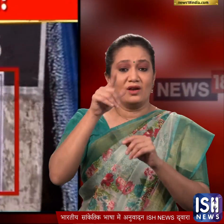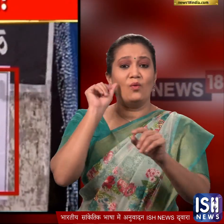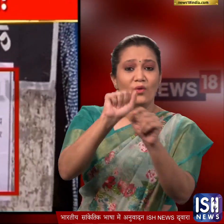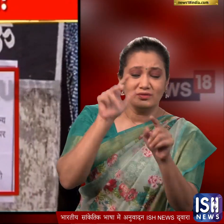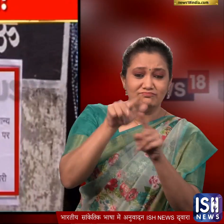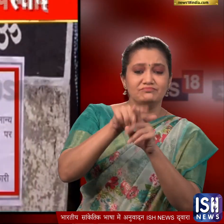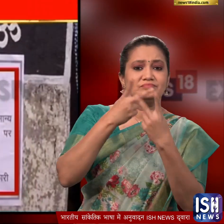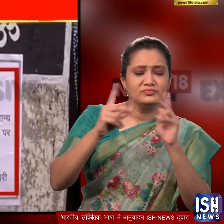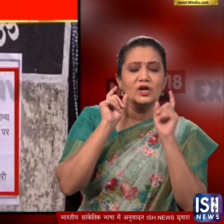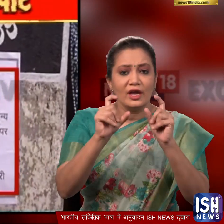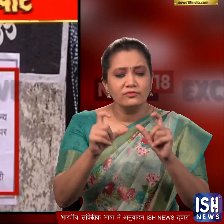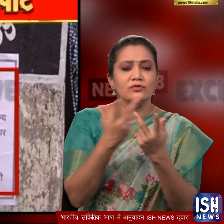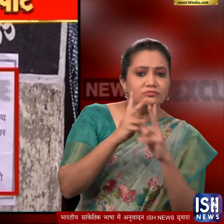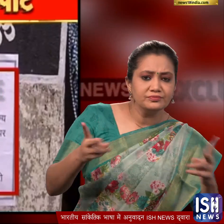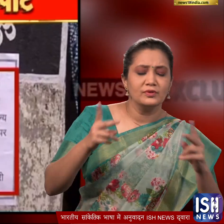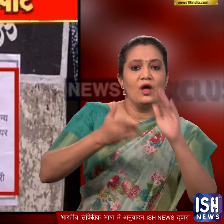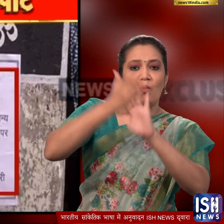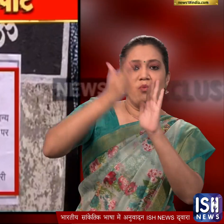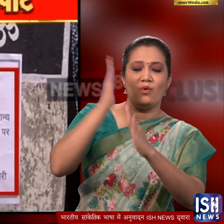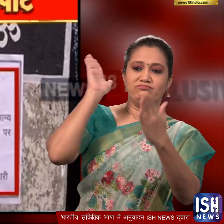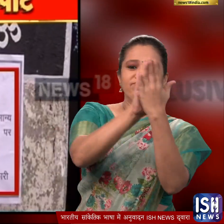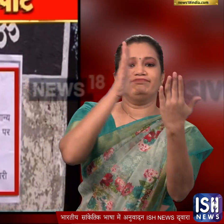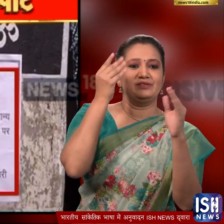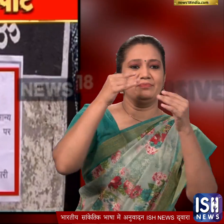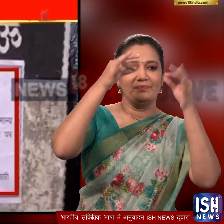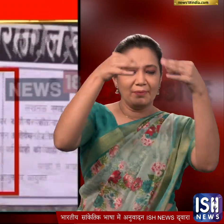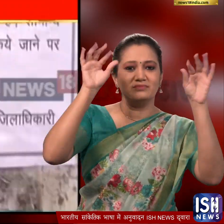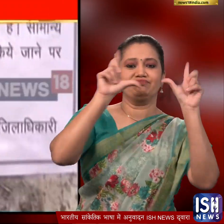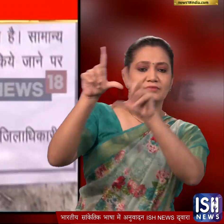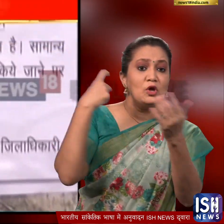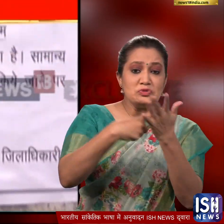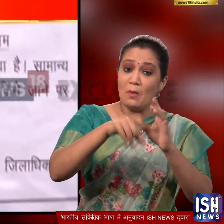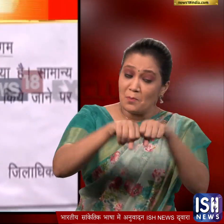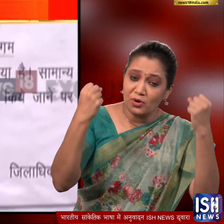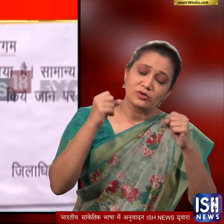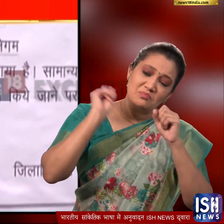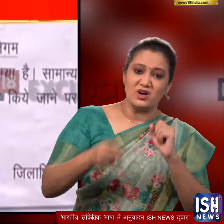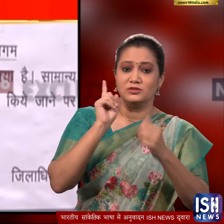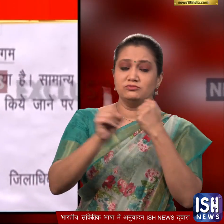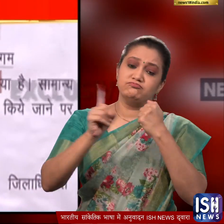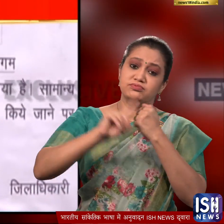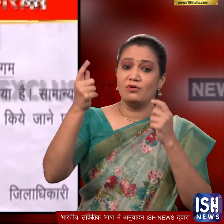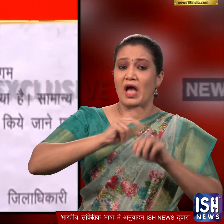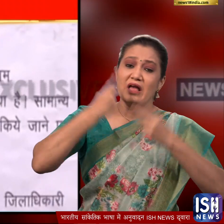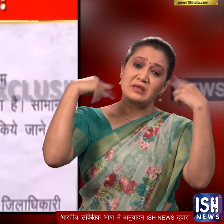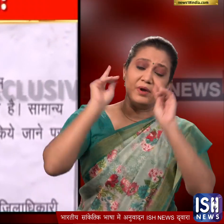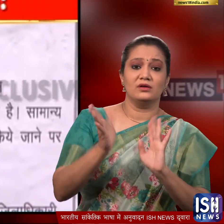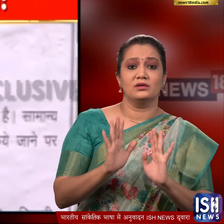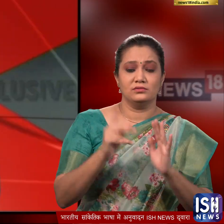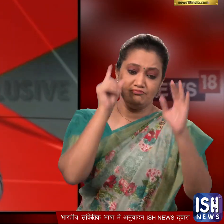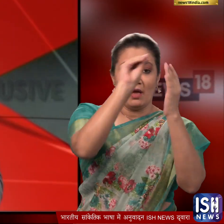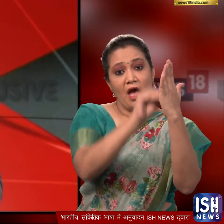नगर निगम की तरफ से लोगों को सतर्क करने के लिए वहां की कई दीवारों पर पर्चे भी लगाए गए जिनमें नियम तोड़ने पर सख्त कार्रवाई की चेतावनी भी दी